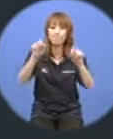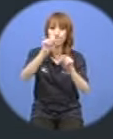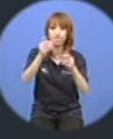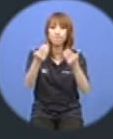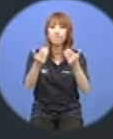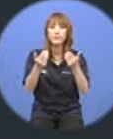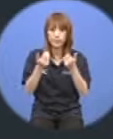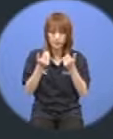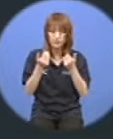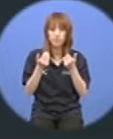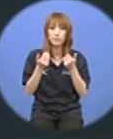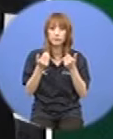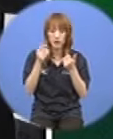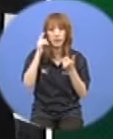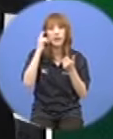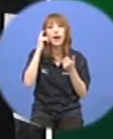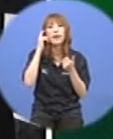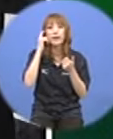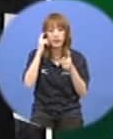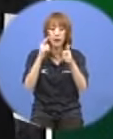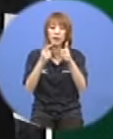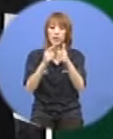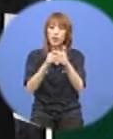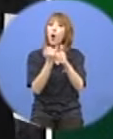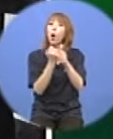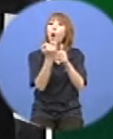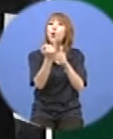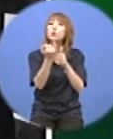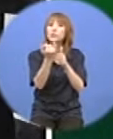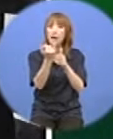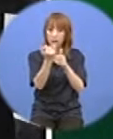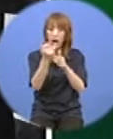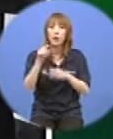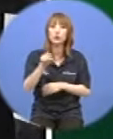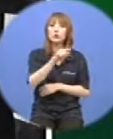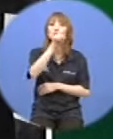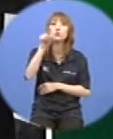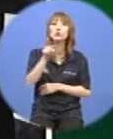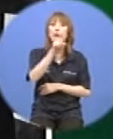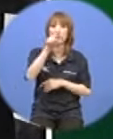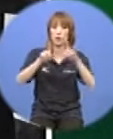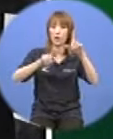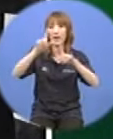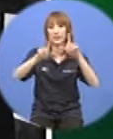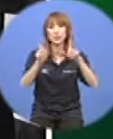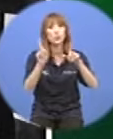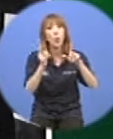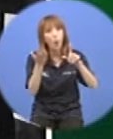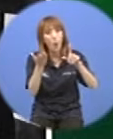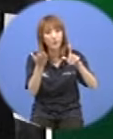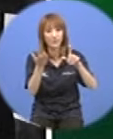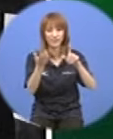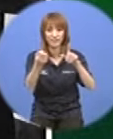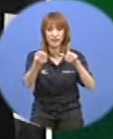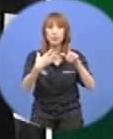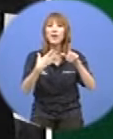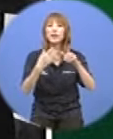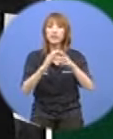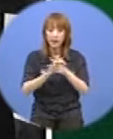ないということでいろいろ考えてましたら、奥さんがその渦巻きにしたらどうかというアイデアを出しまして、それ